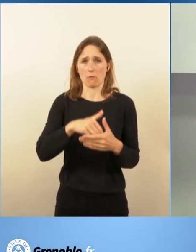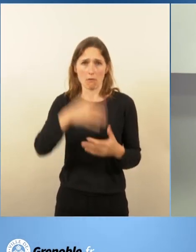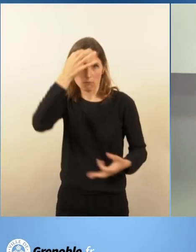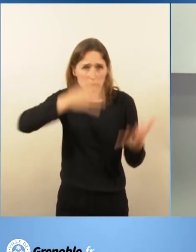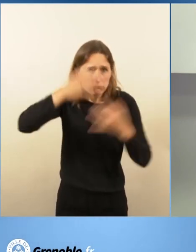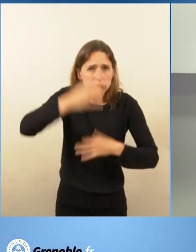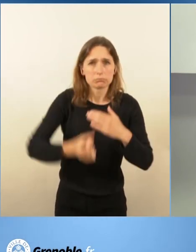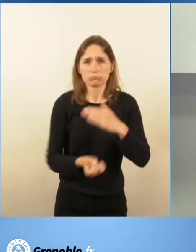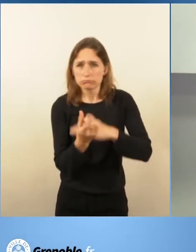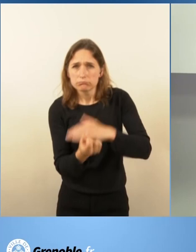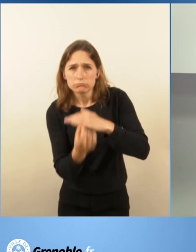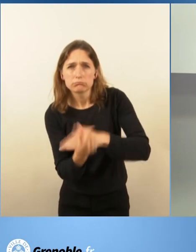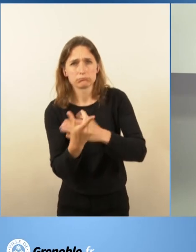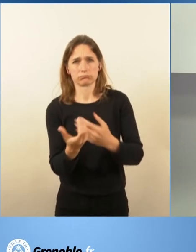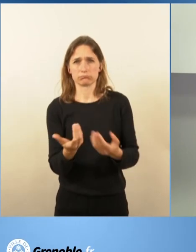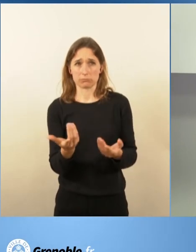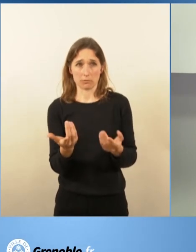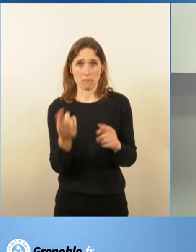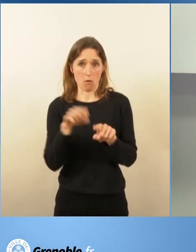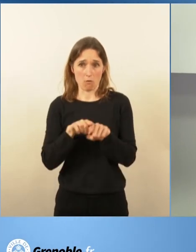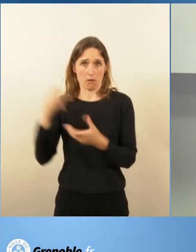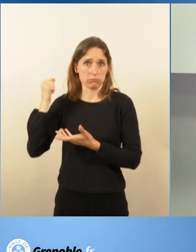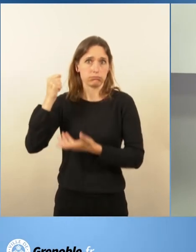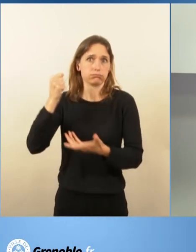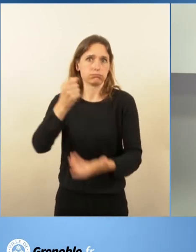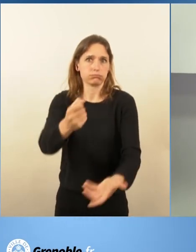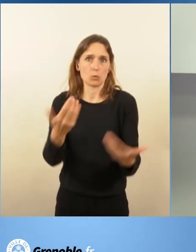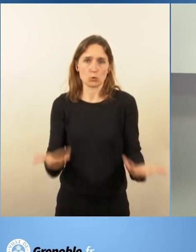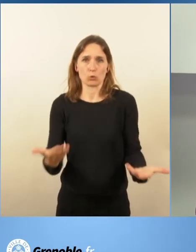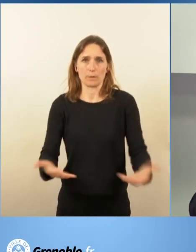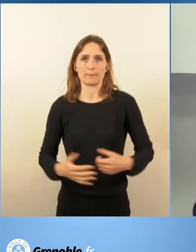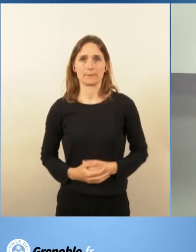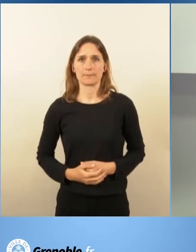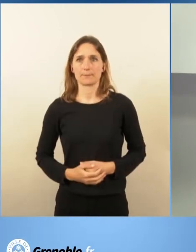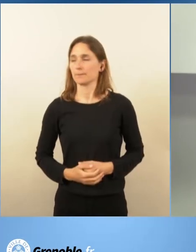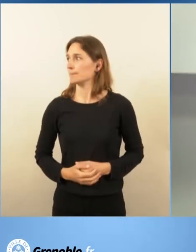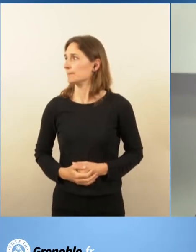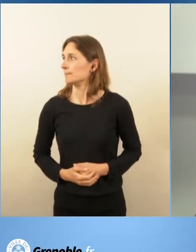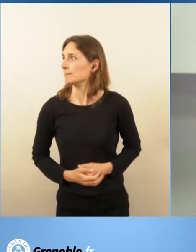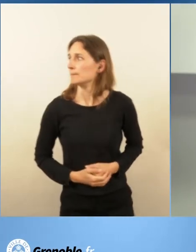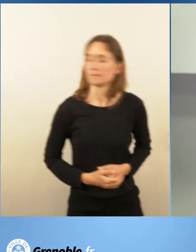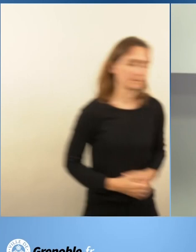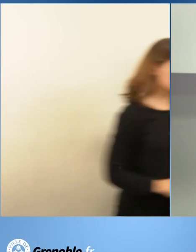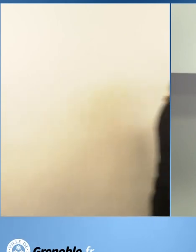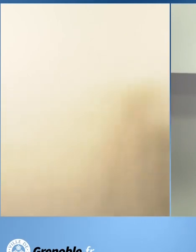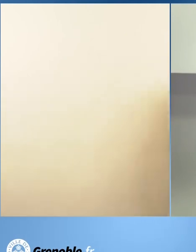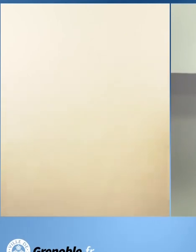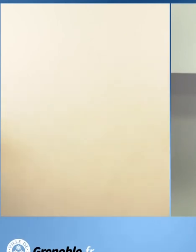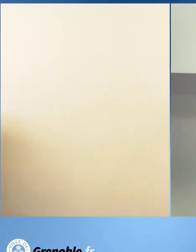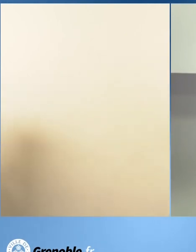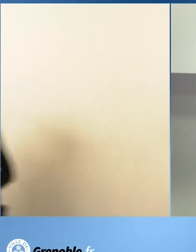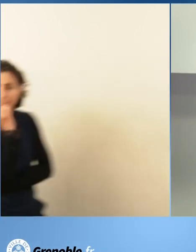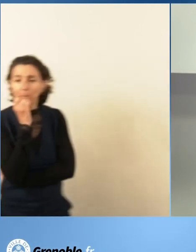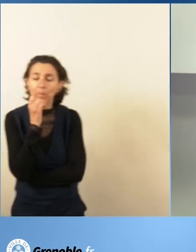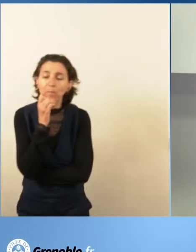qui font toujours l'histoire grenobloise pour présenter cette